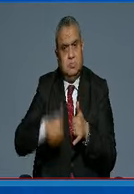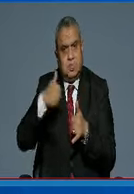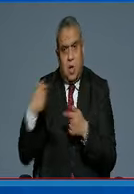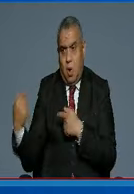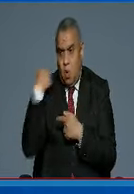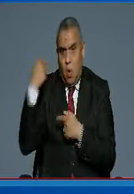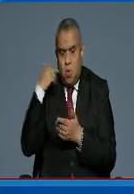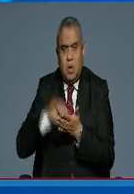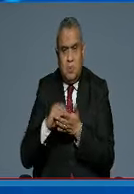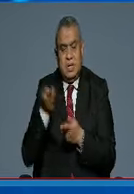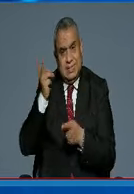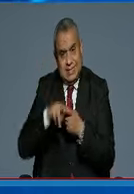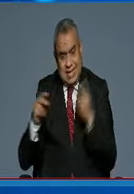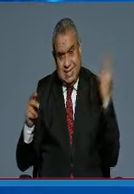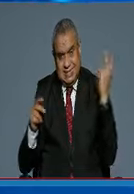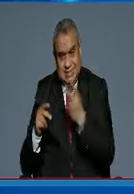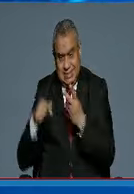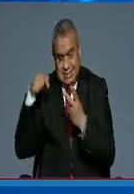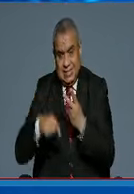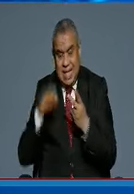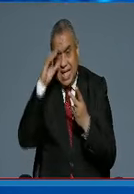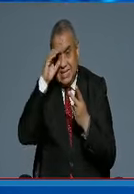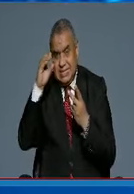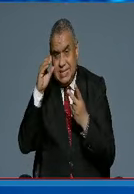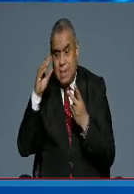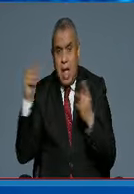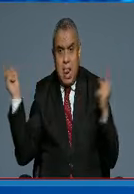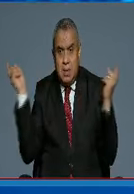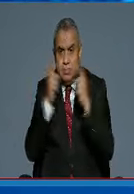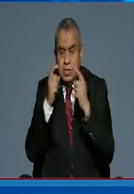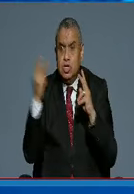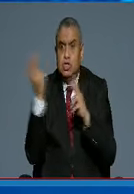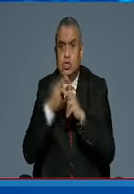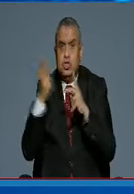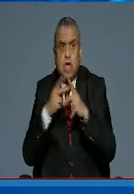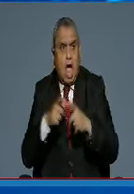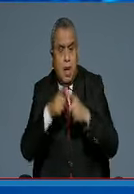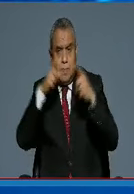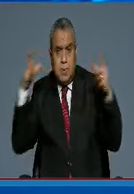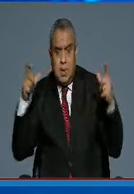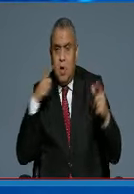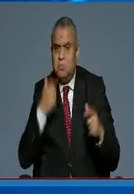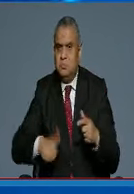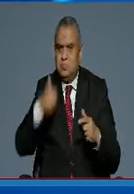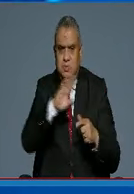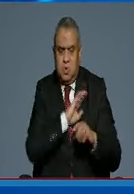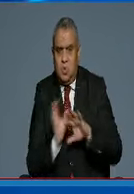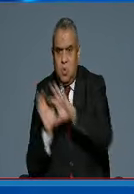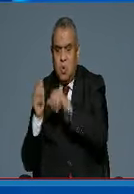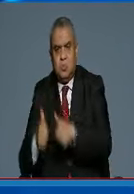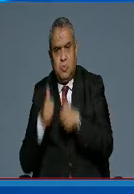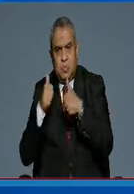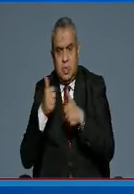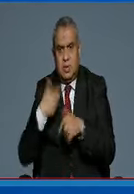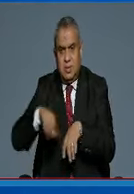اتحط في مباراه صعبه جدا النهارده قدام استاد ممتلئ عن اخره وخرج بالشباك نظيفه ماتش الوداد في